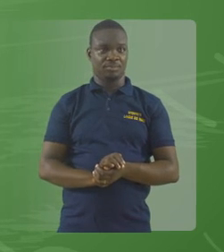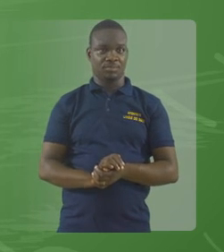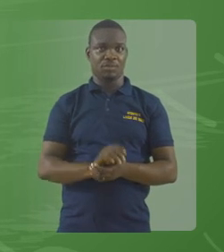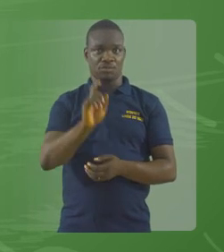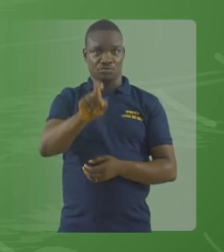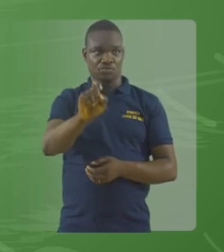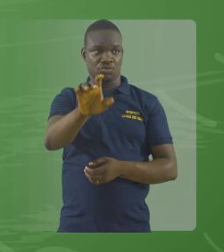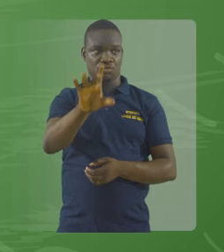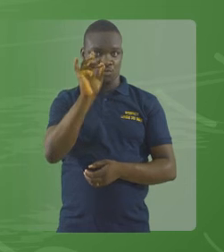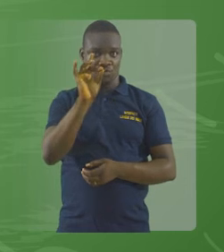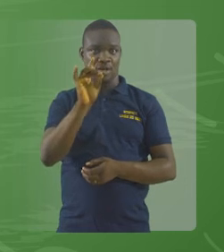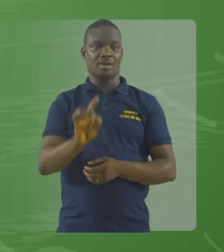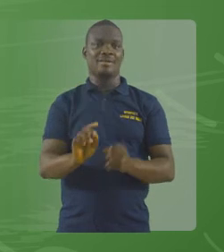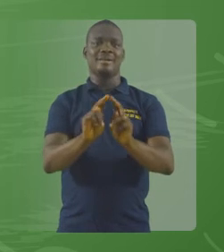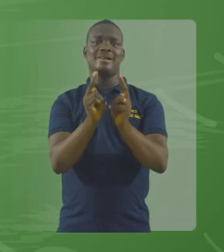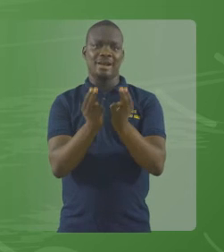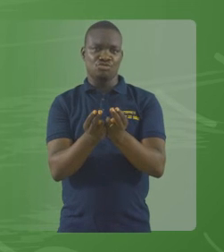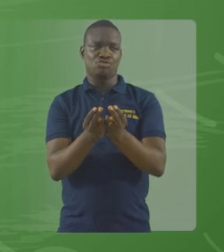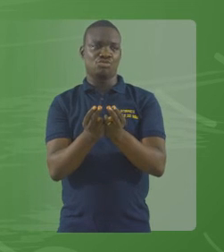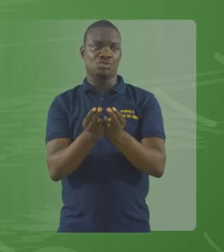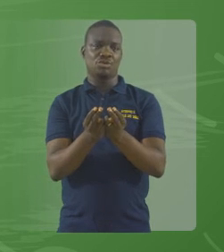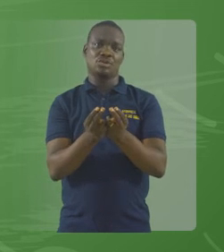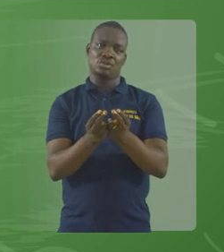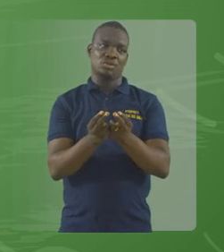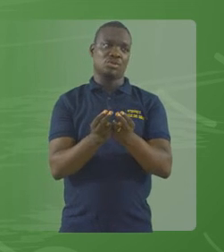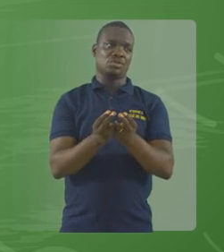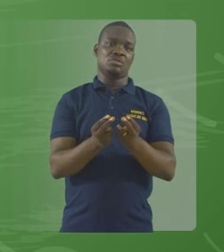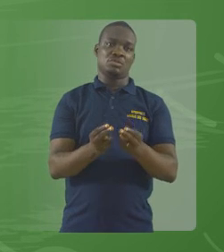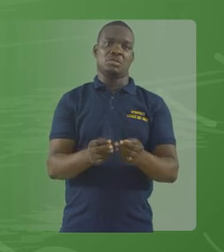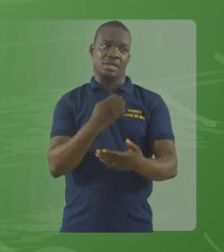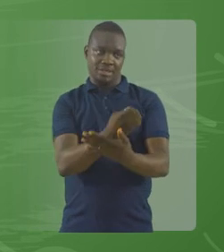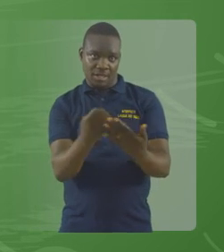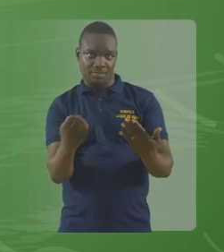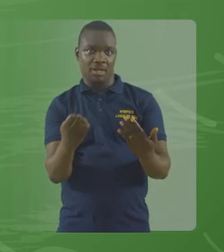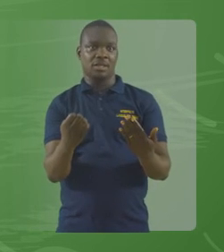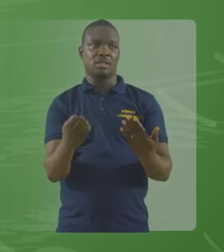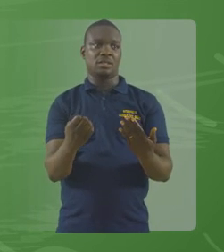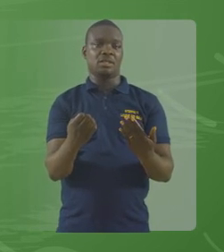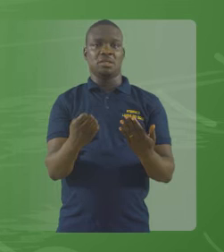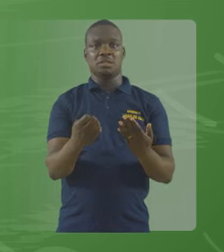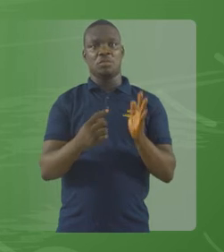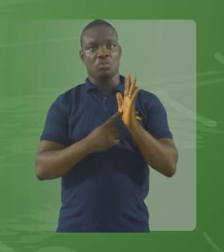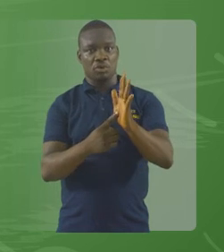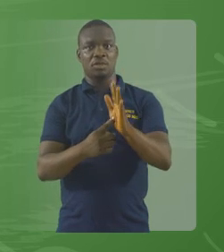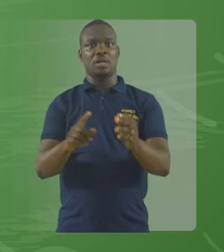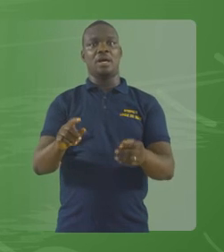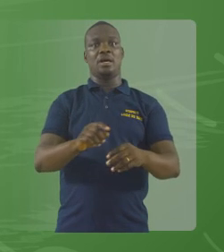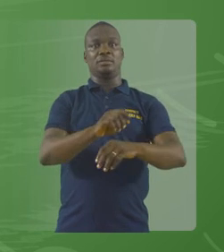Détermine la nature et les éléments caractéristiques de la